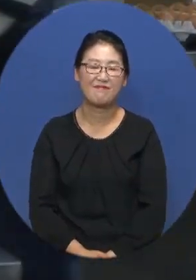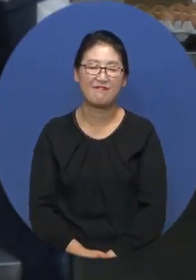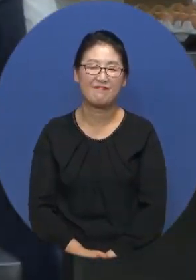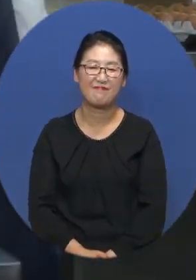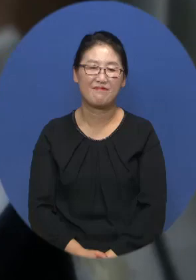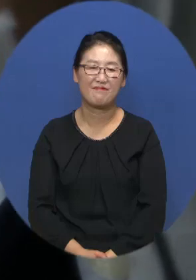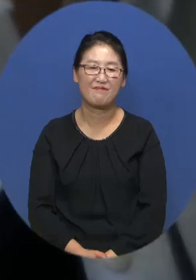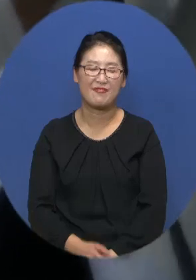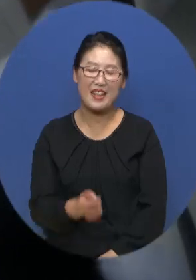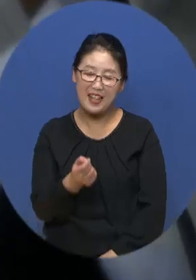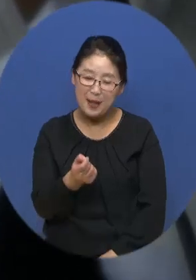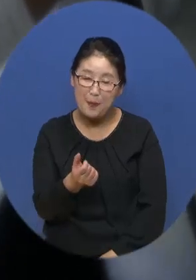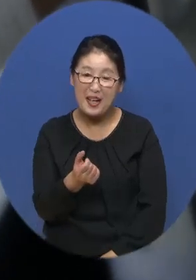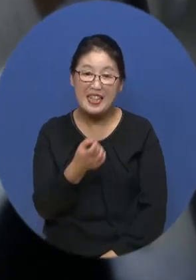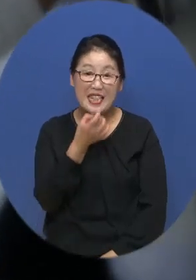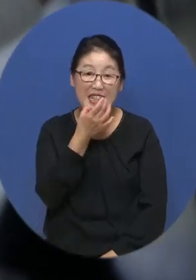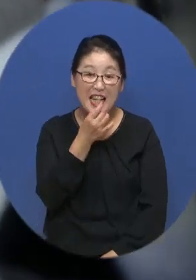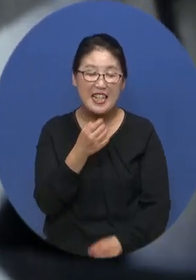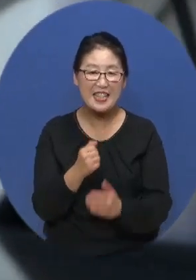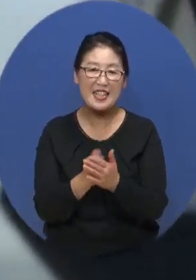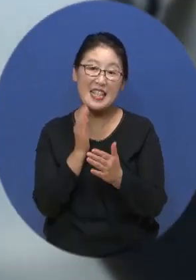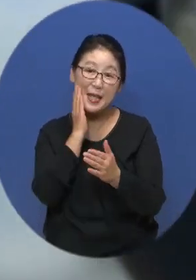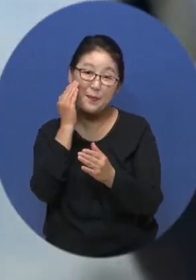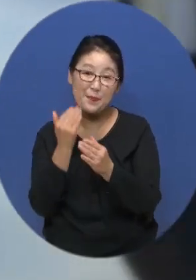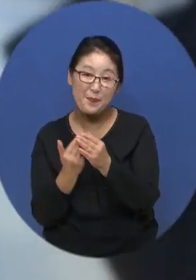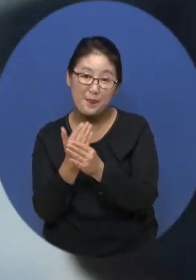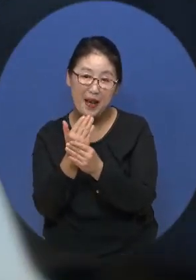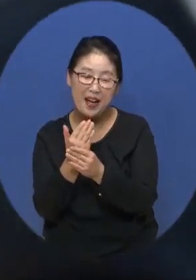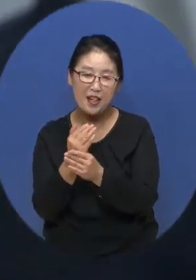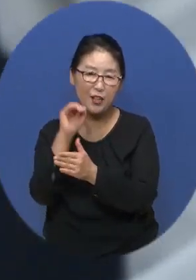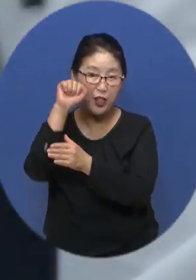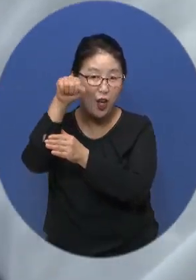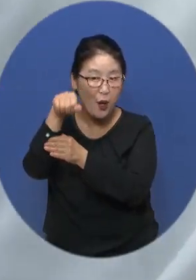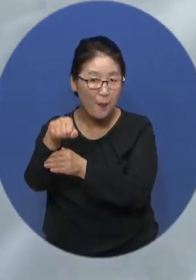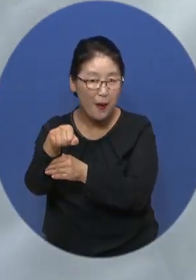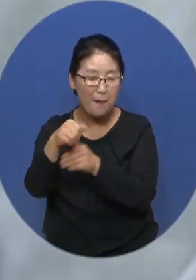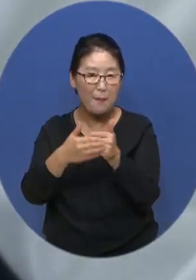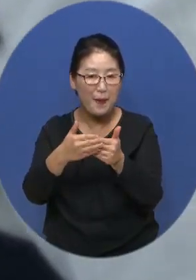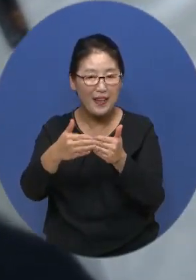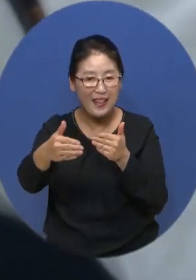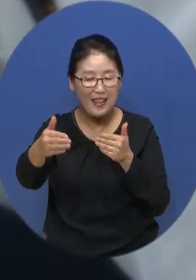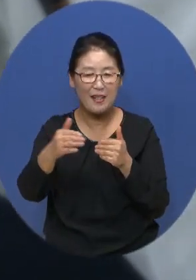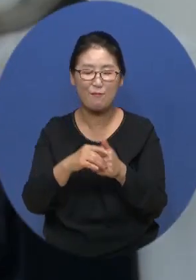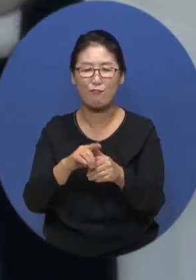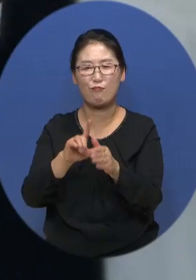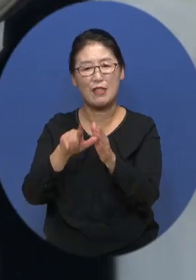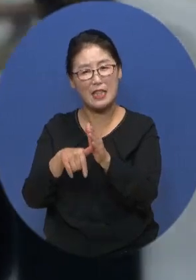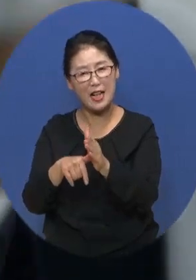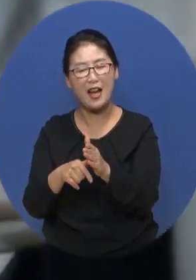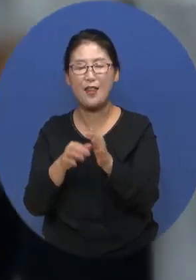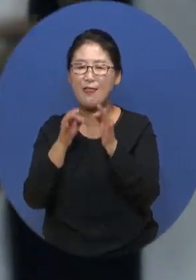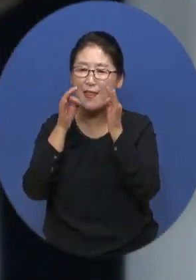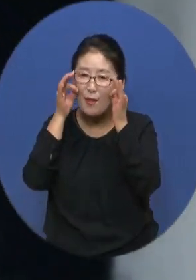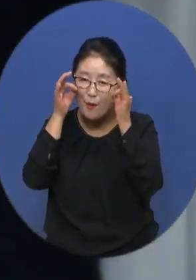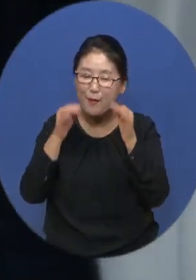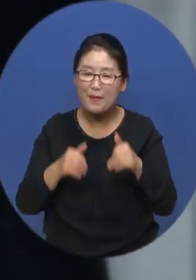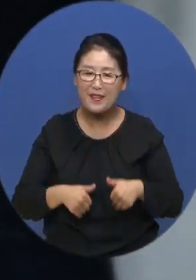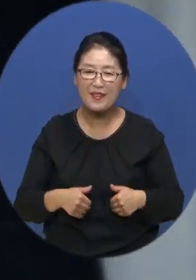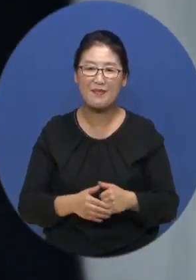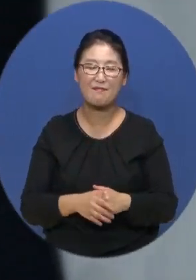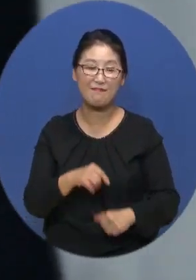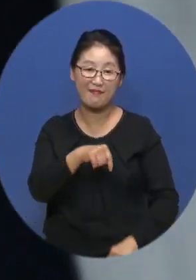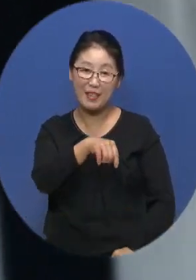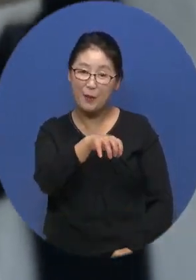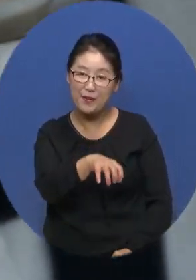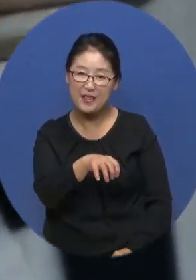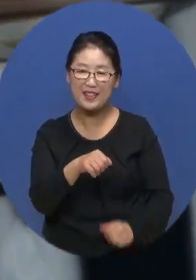하나의 씨앗이 잎을 돋우고 열매를 맺기까지에는 많은 시간과 노력이 필요합니다. 레그랜드가 우리